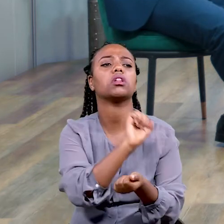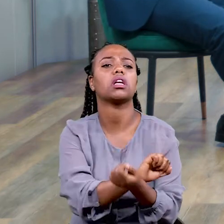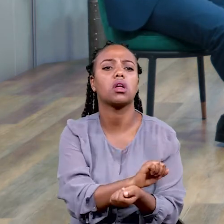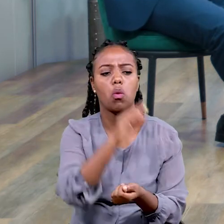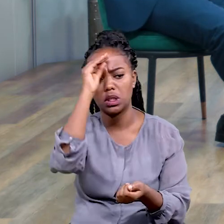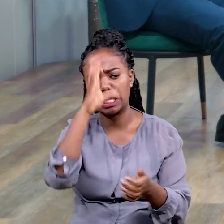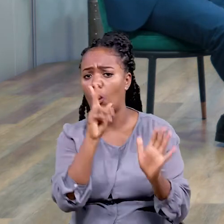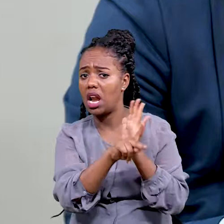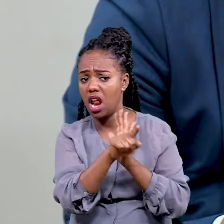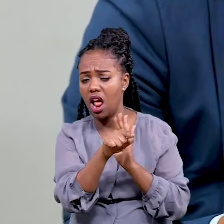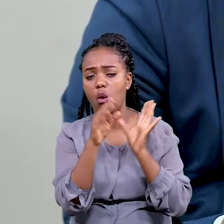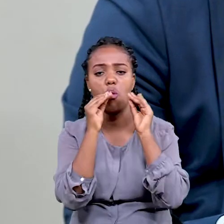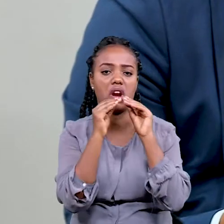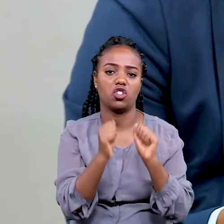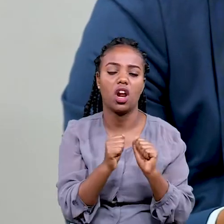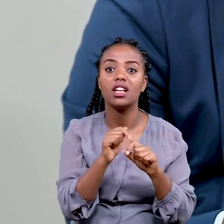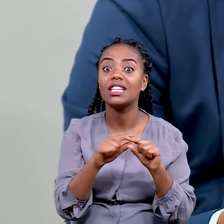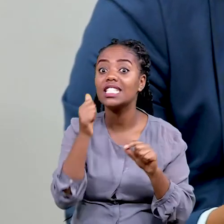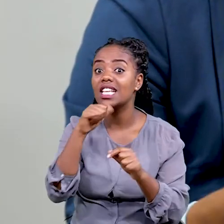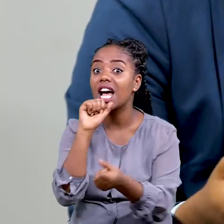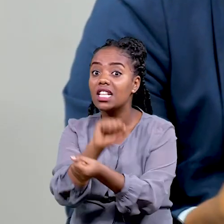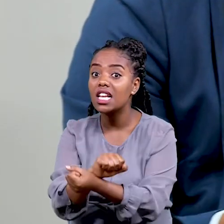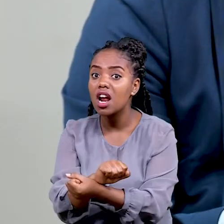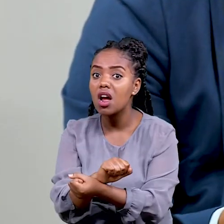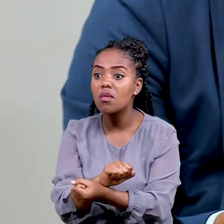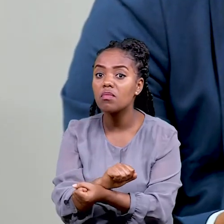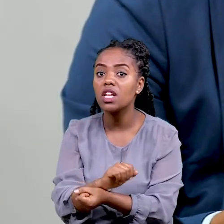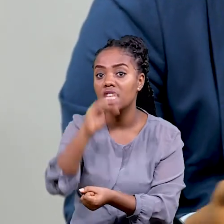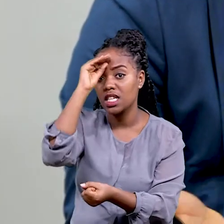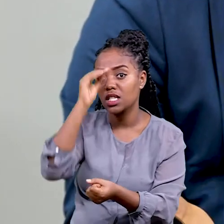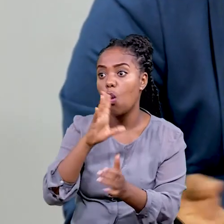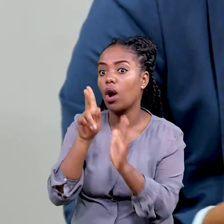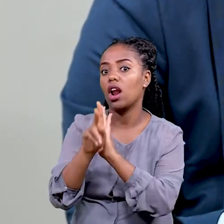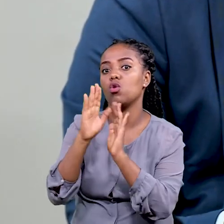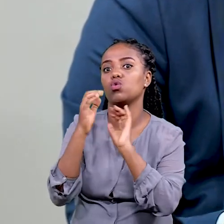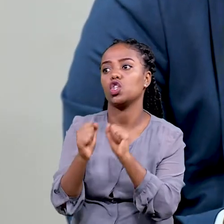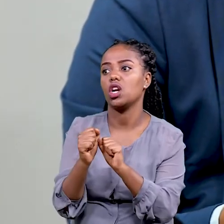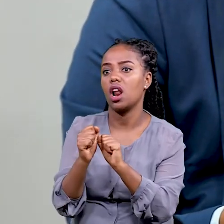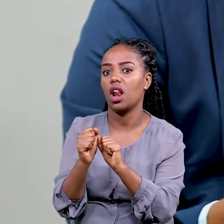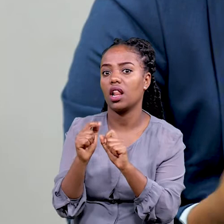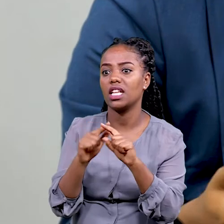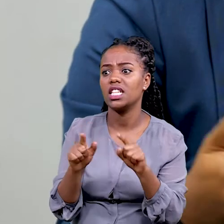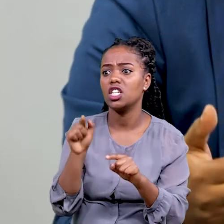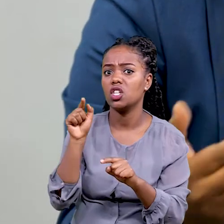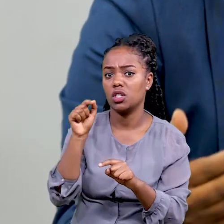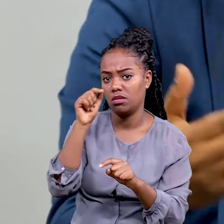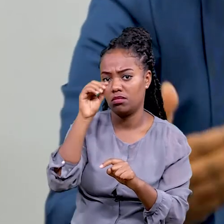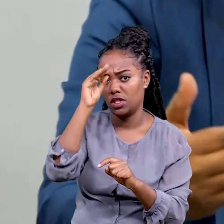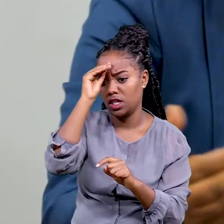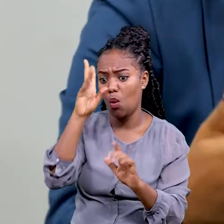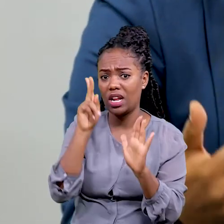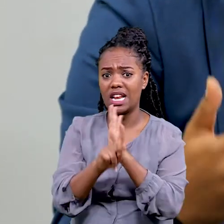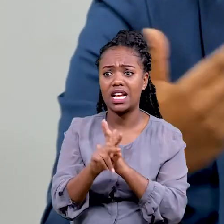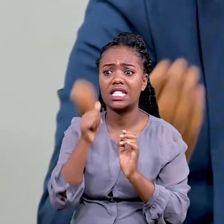ይባል፣ ሰው ገሎ ነው ምናምን ሊባል ይችላል። ሴቷ ከታሰረች በምንድን ነው ሰው ገላ ሊሆን ይችላል የታሰረው? እሷም ሴት